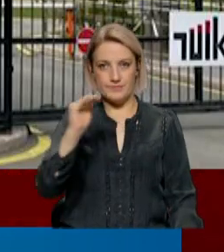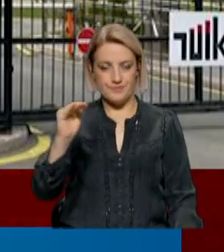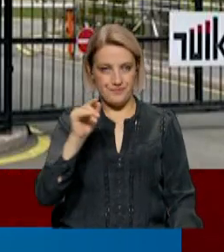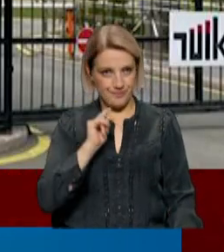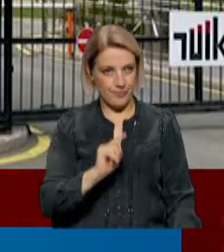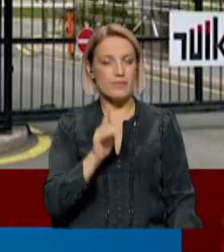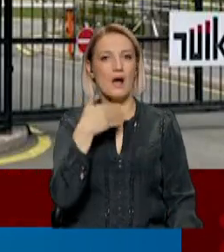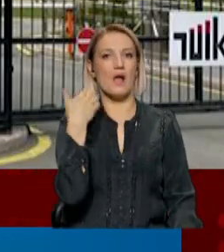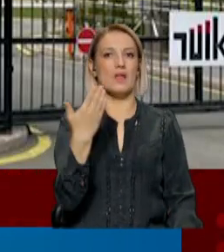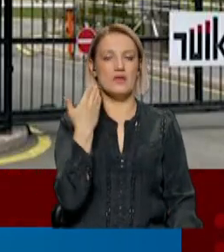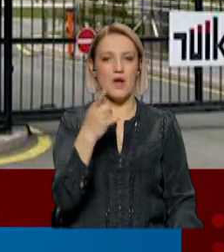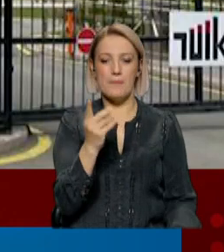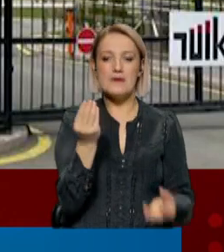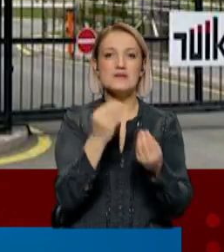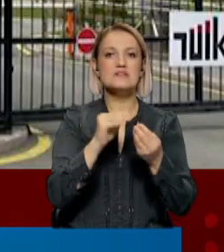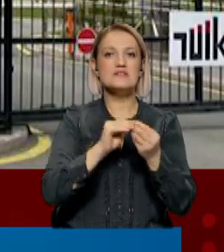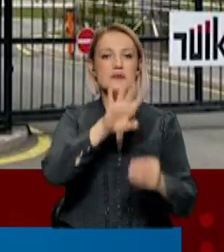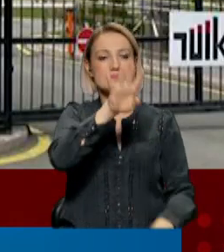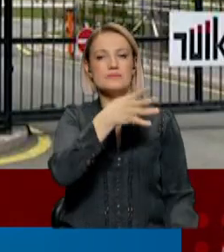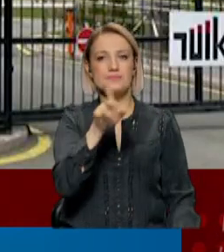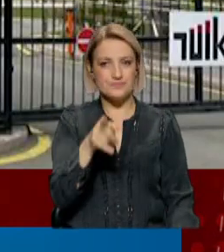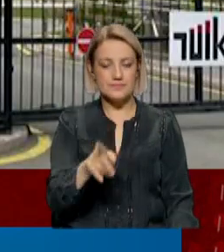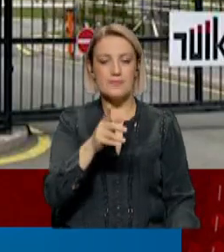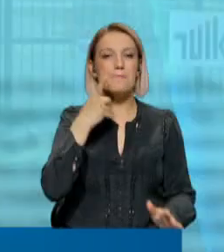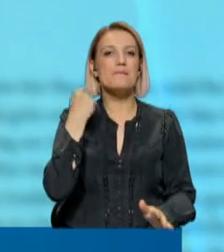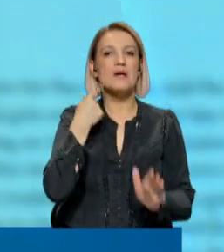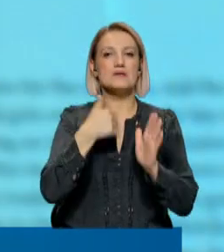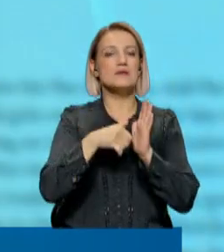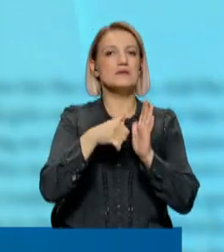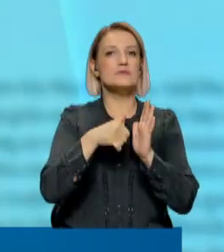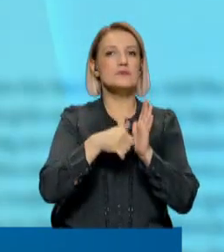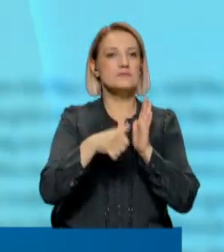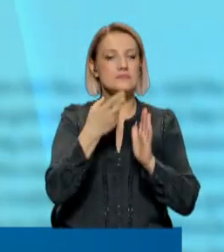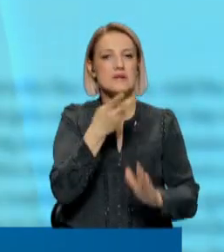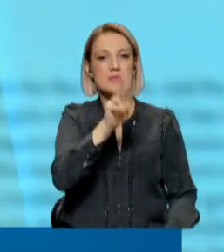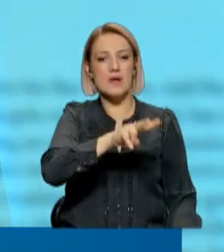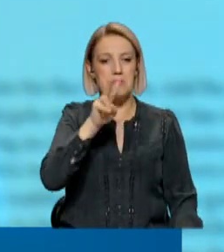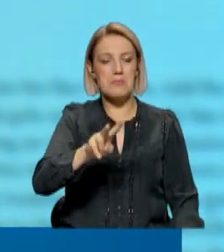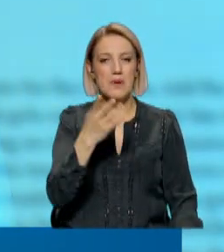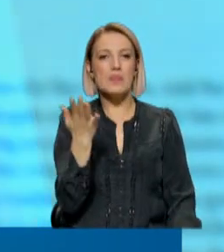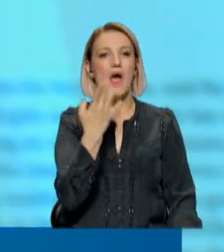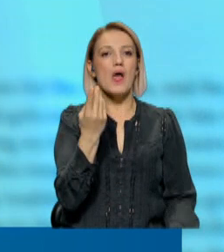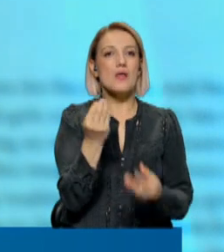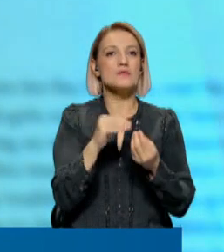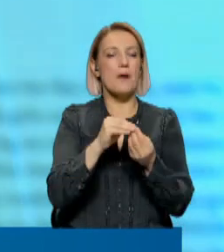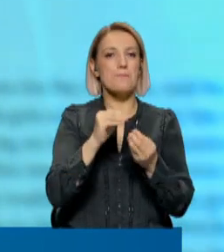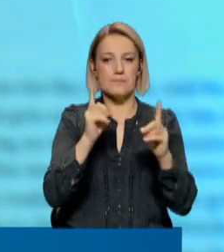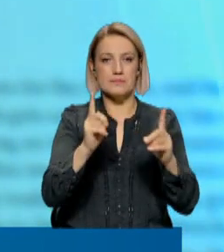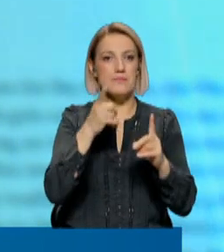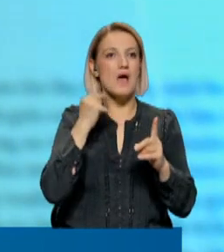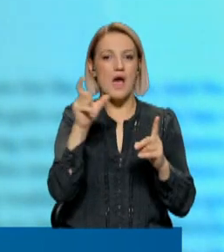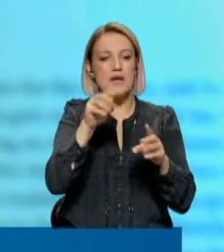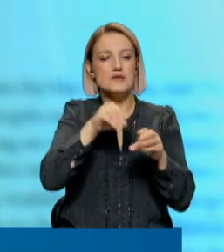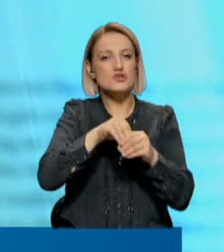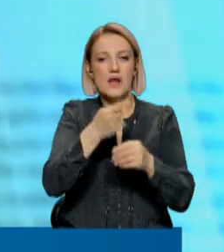da aktaracağız. Zam takvimi Mayıs 2022'de hangi kalemlerde nelere zam geldi? Şimdi